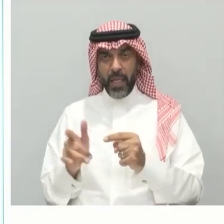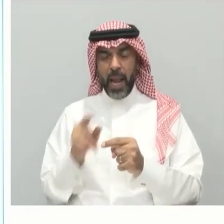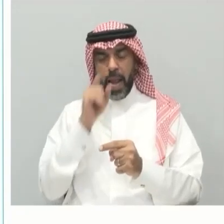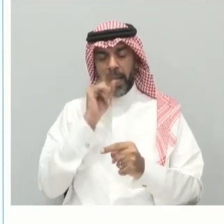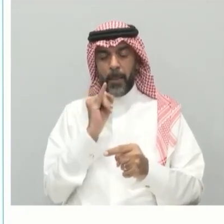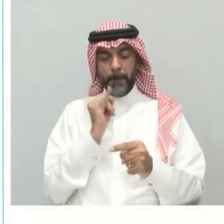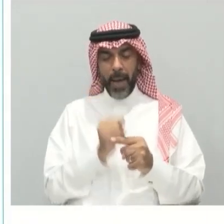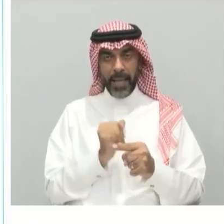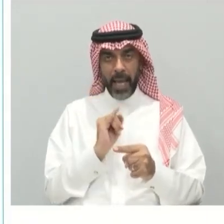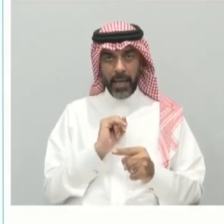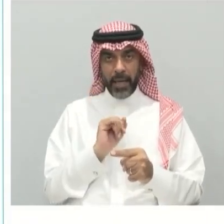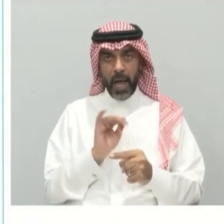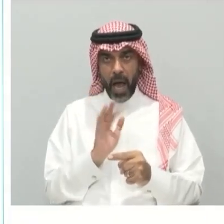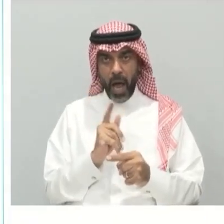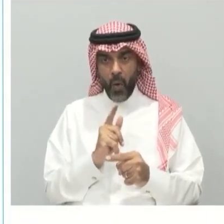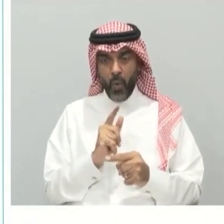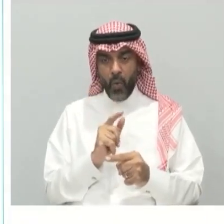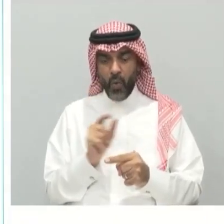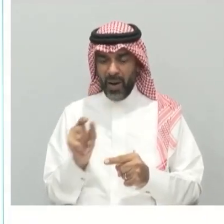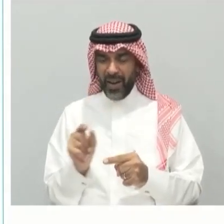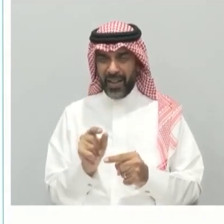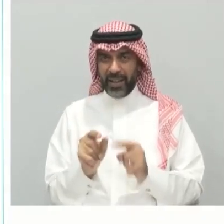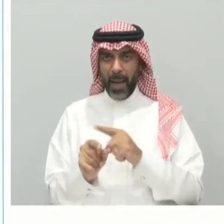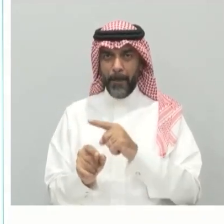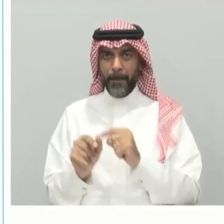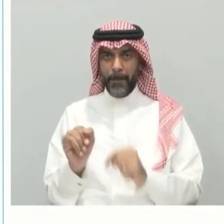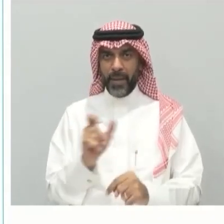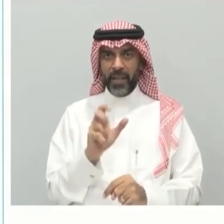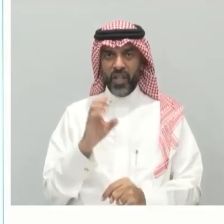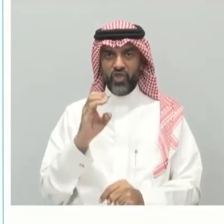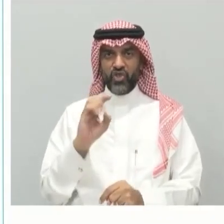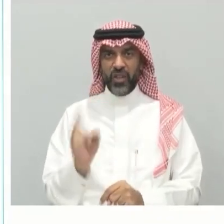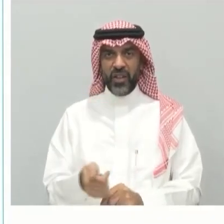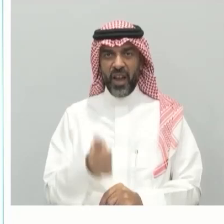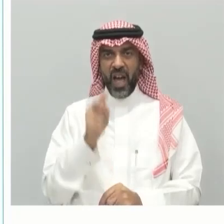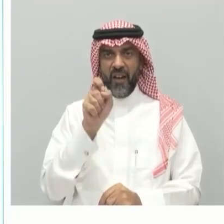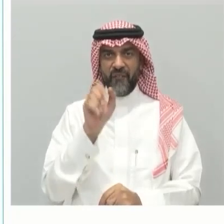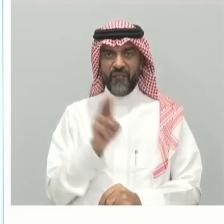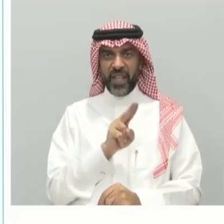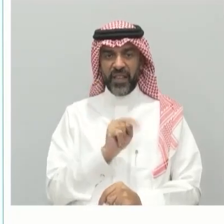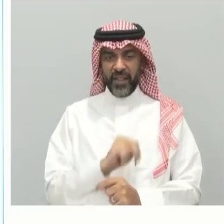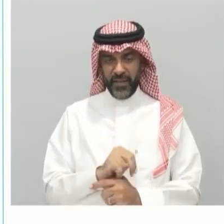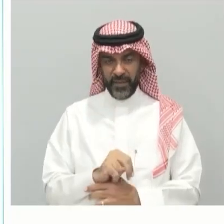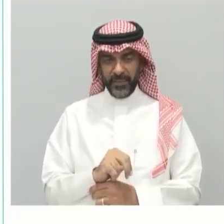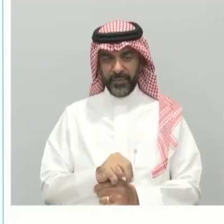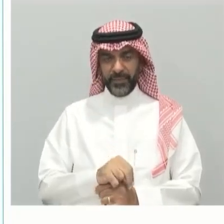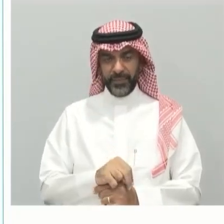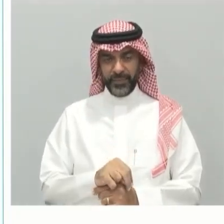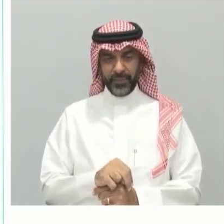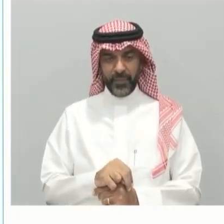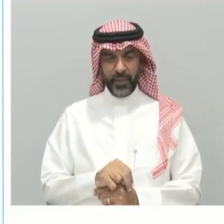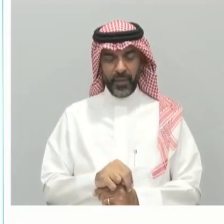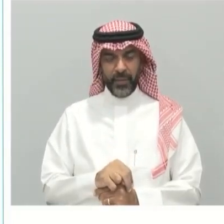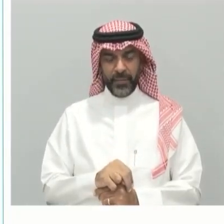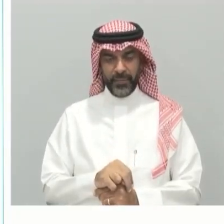توصل التيار الكهربائي ليش لانه هو اساسا ف في انتقال الكترونات فمستحيل انه يكون عندي ماده هنا غير موصله للتيار الكهربائي